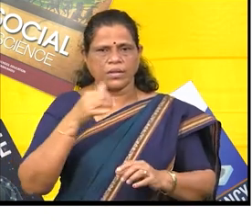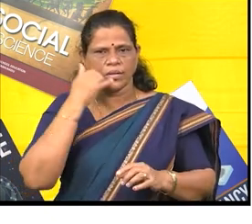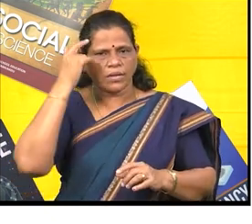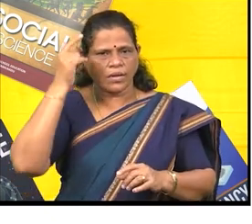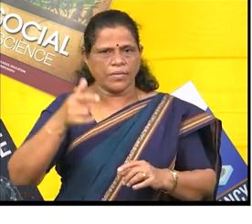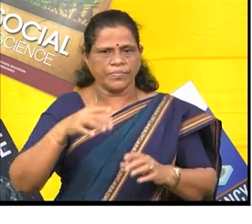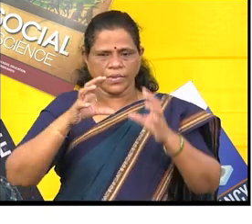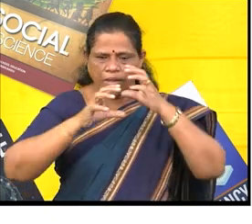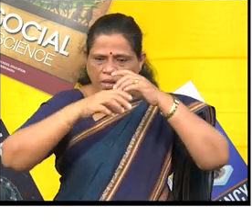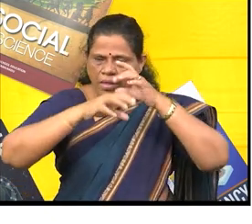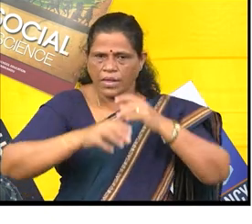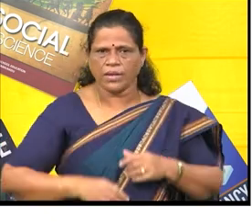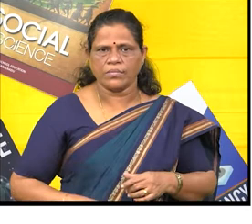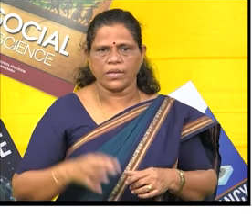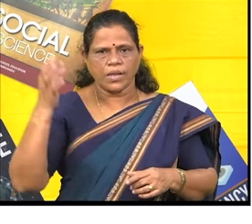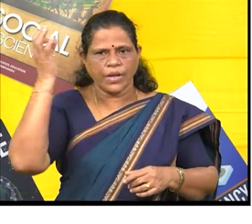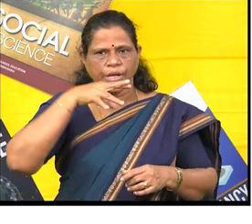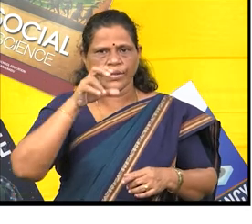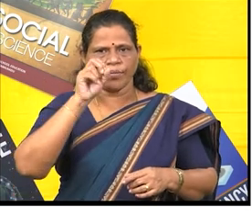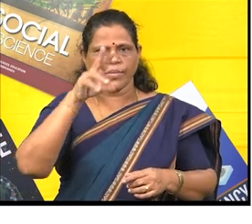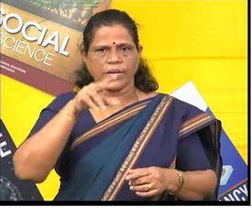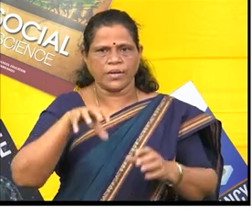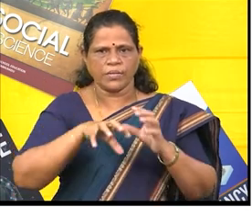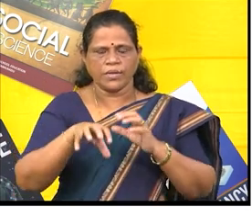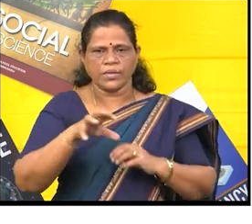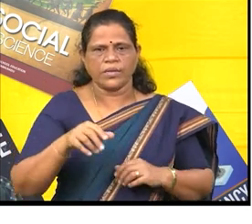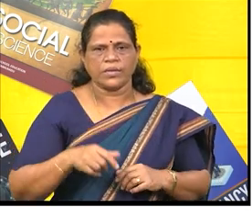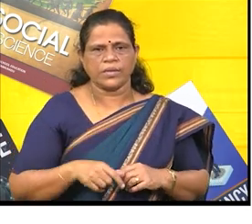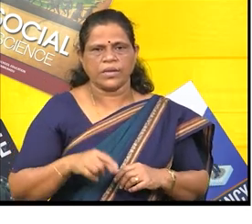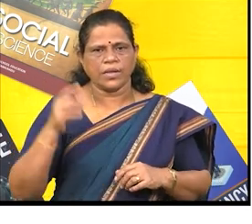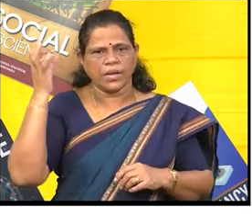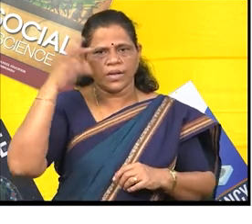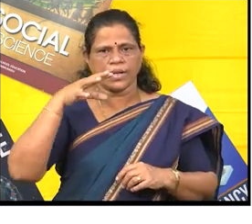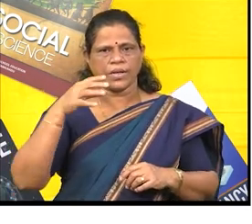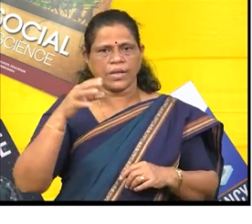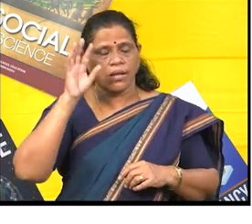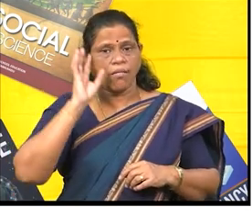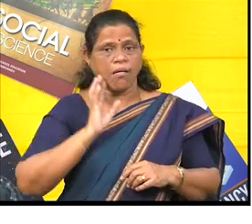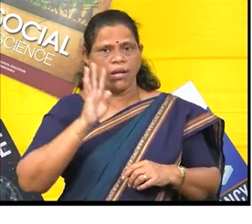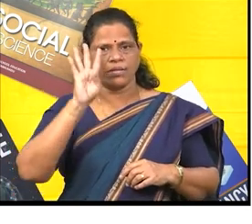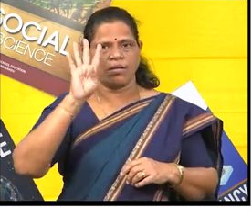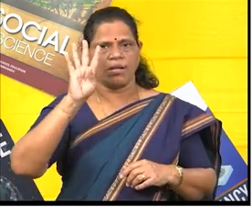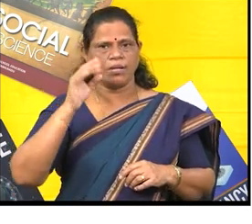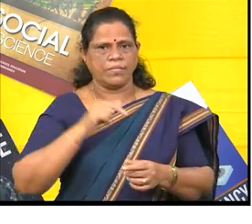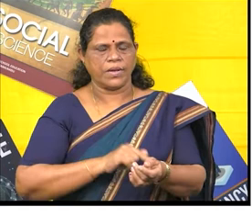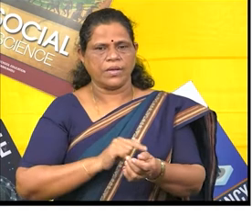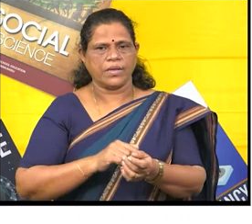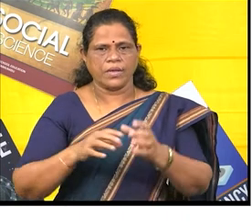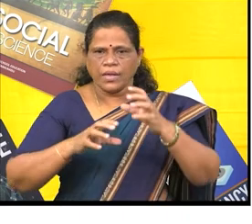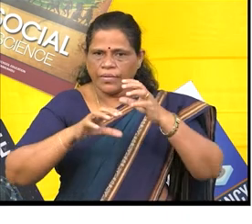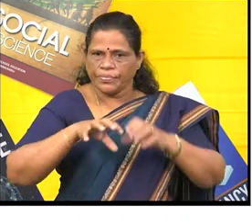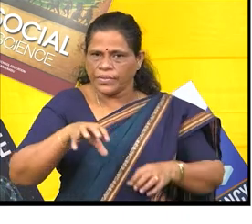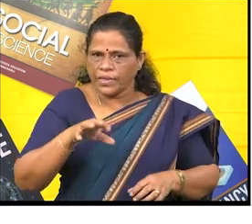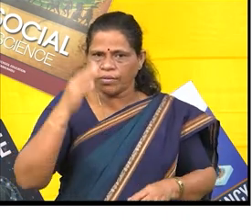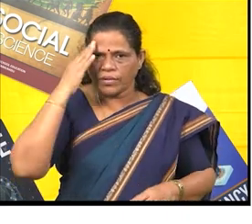அப்படிங்கிறதெல்லாம் ஆராய்வாங்க. இப்போது நைட்டு ஒரு 12 மணிக்கு திருட்டு நடந்திருக்குது, இல்லை நைட்டு விடிய காலை 4 மணிக்கு திருட்டு நடந்திருக்குது,